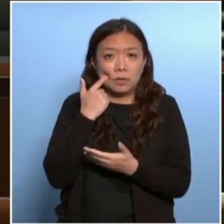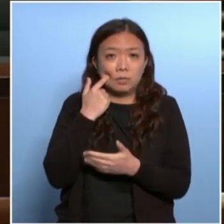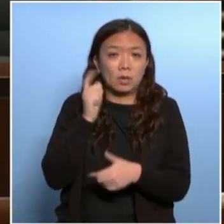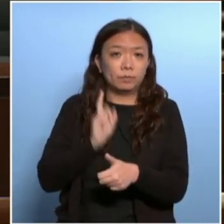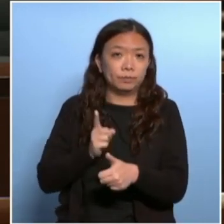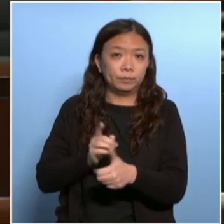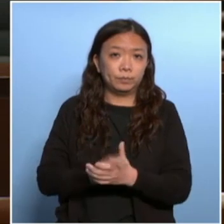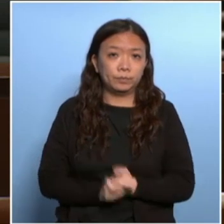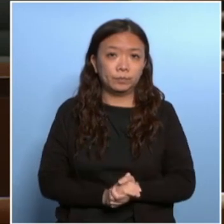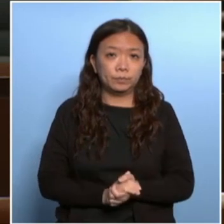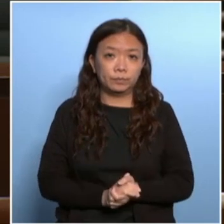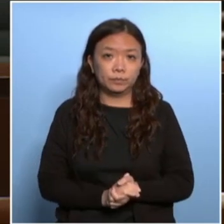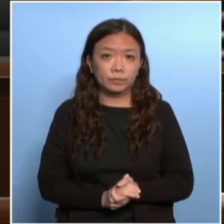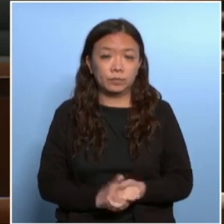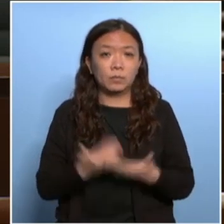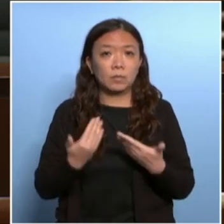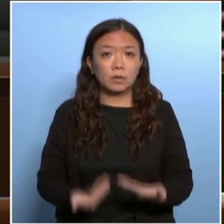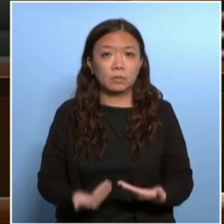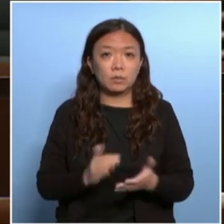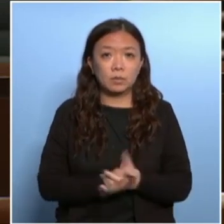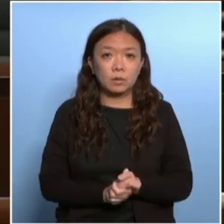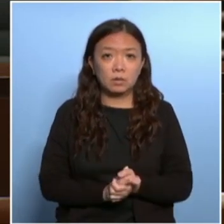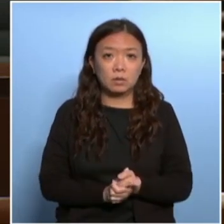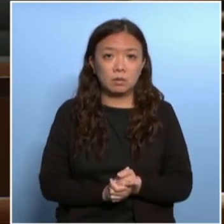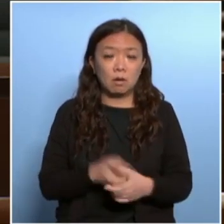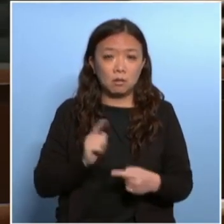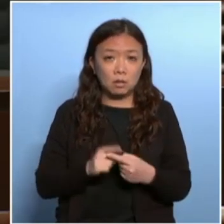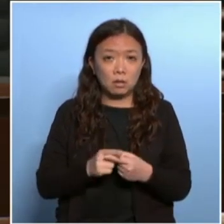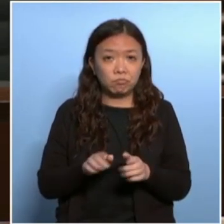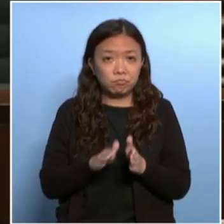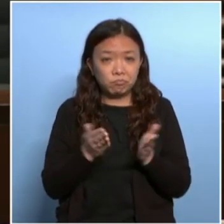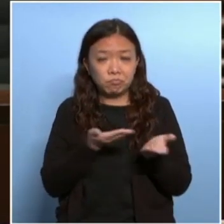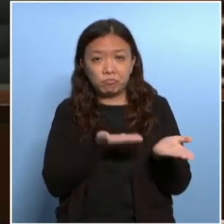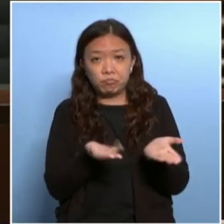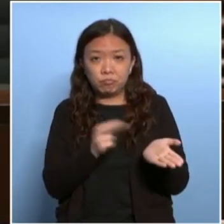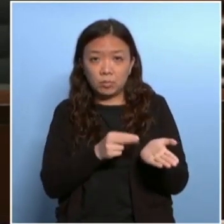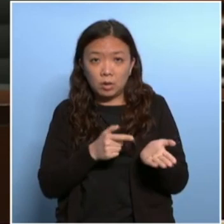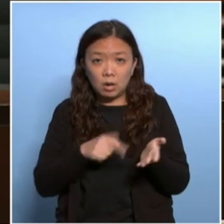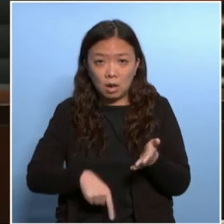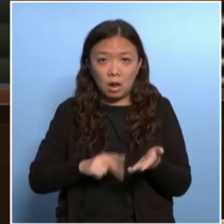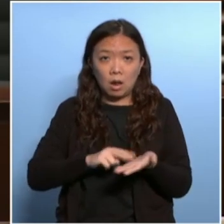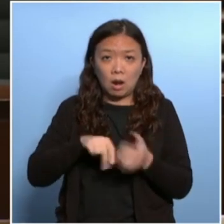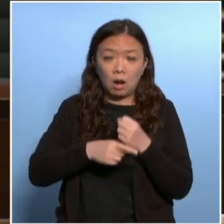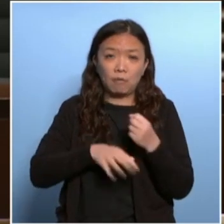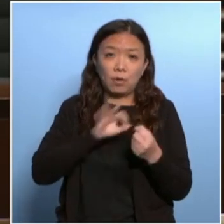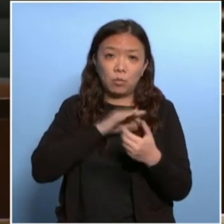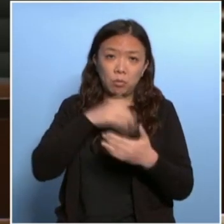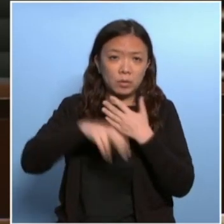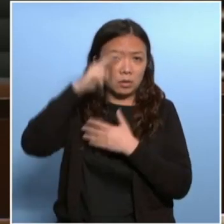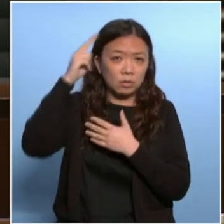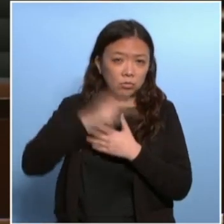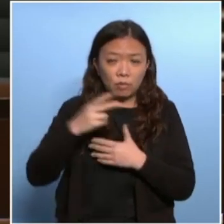控。今次其實攤開來講，只不過是在立法會裏面經常發生的口舌之